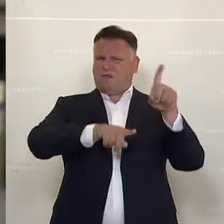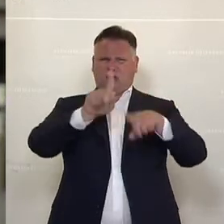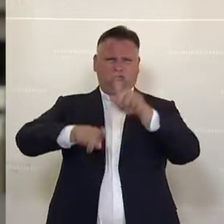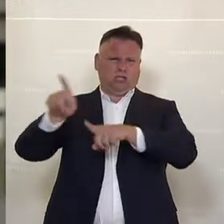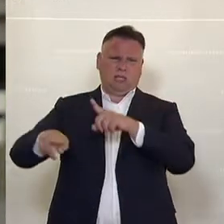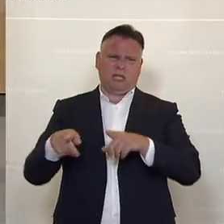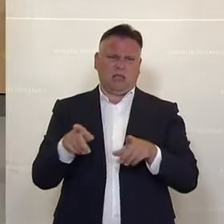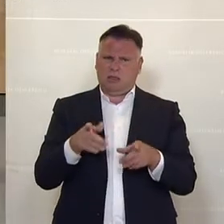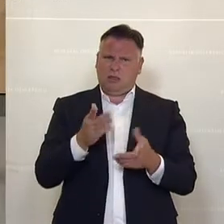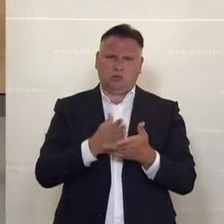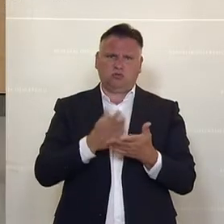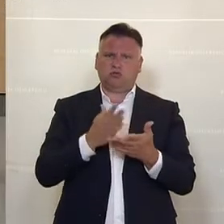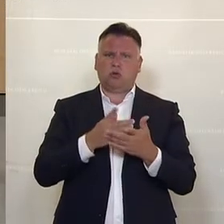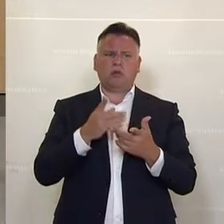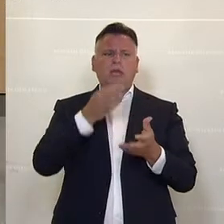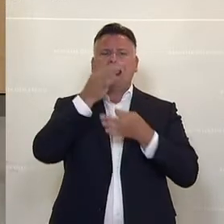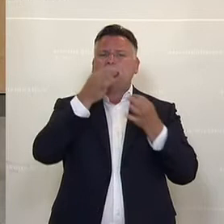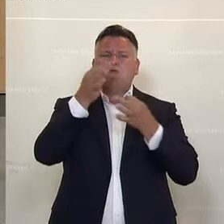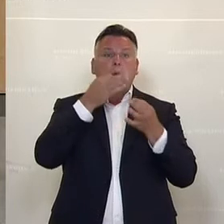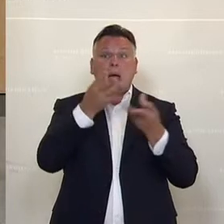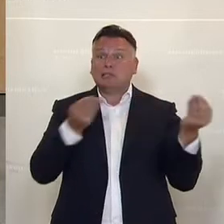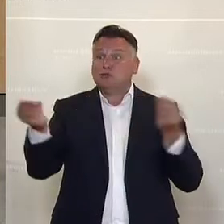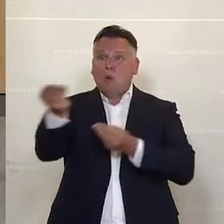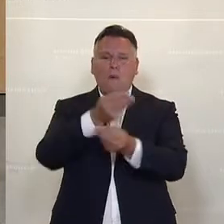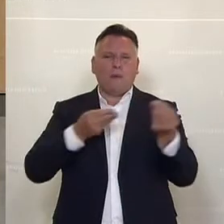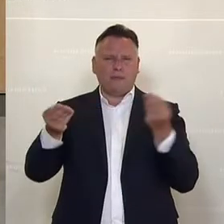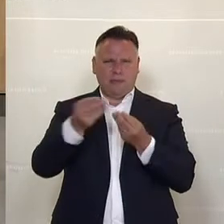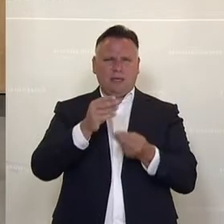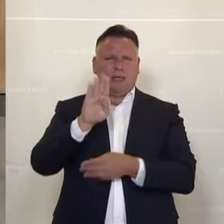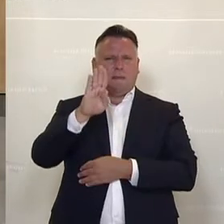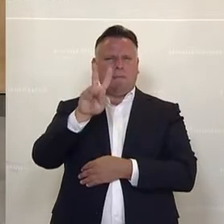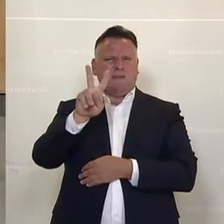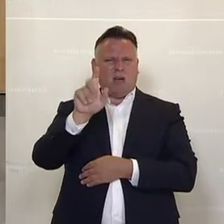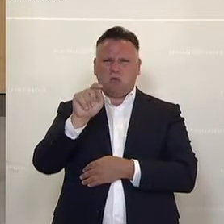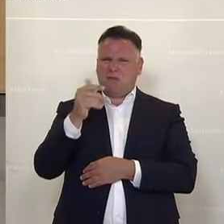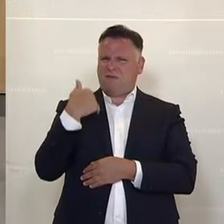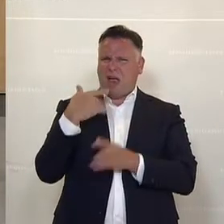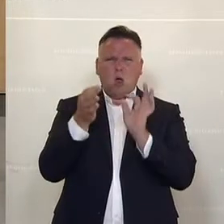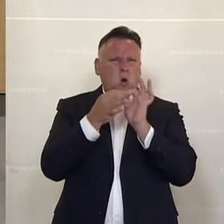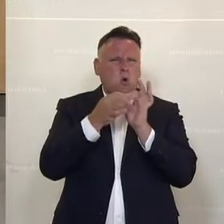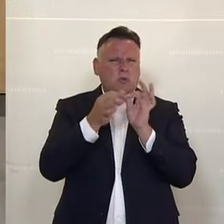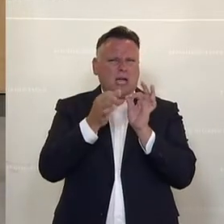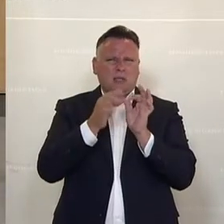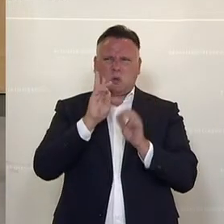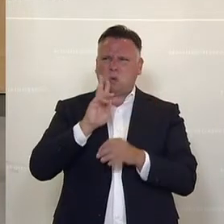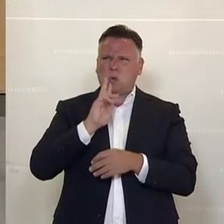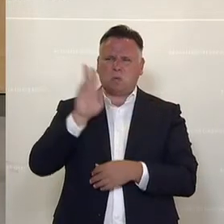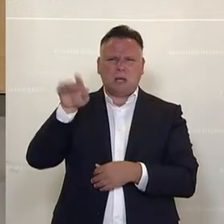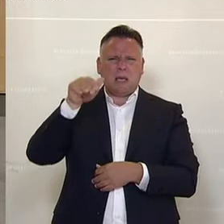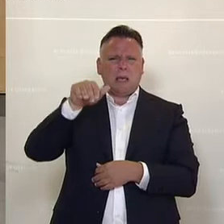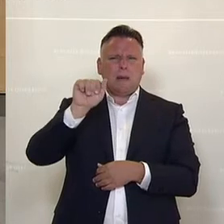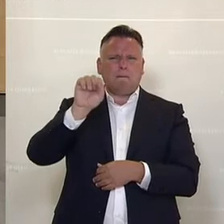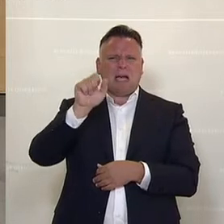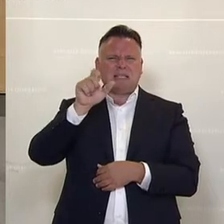Problem mit den Informationsabflüssen aus dem BVD, dubiose Kontakte zu Wirecard, Masalek und so